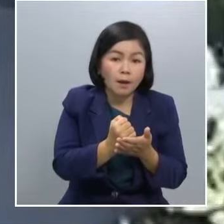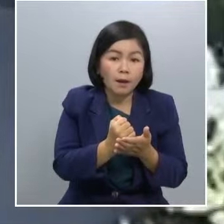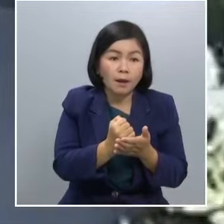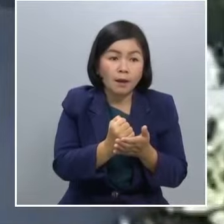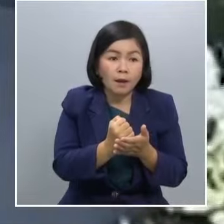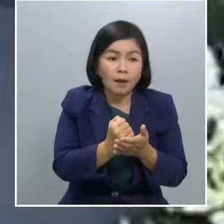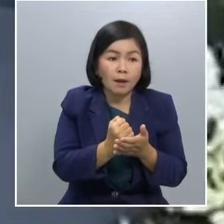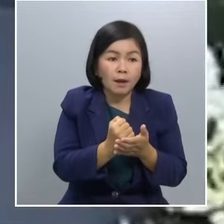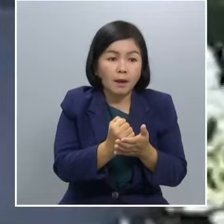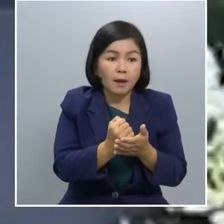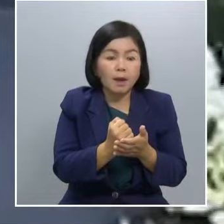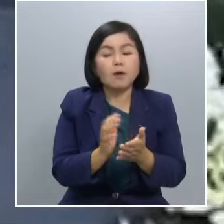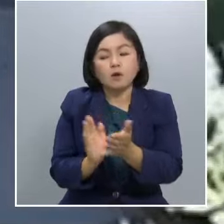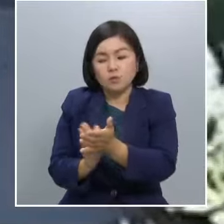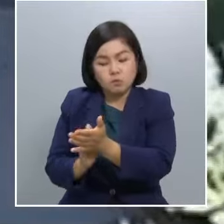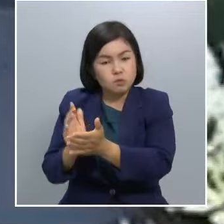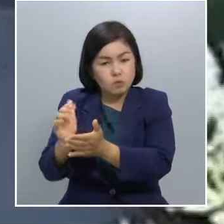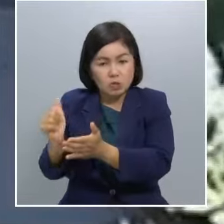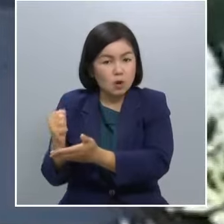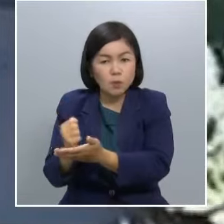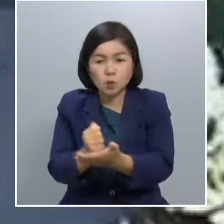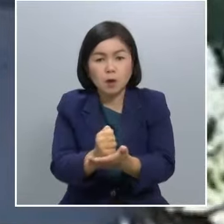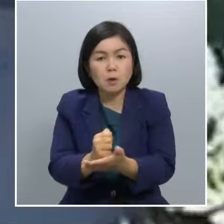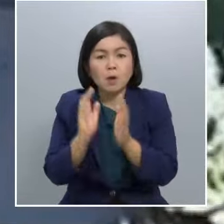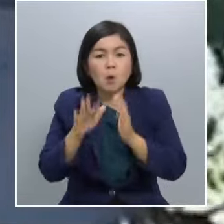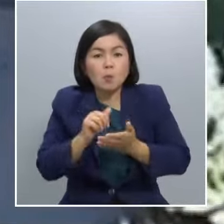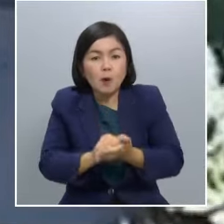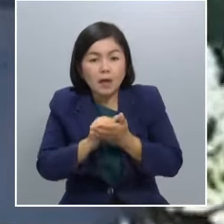อ่ะก็ต้องชื่นชมคุณเอิร์ทนะครับค่ะที่เข้าไปช่วยน้อง